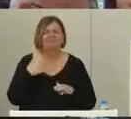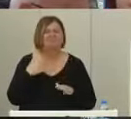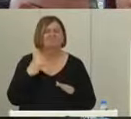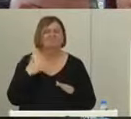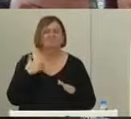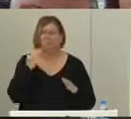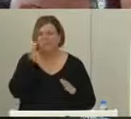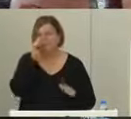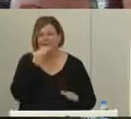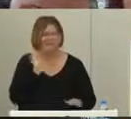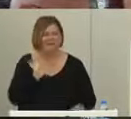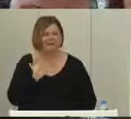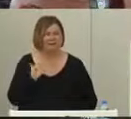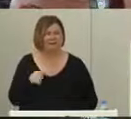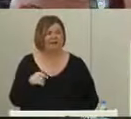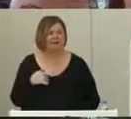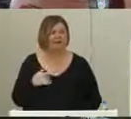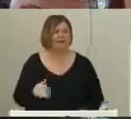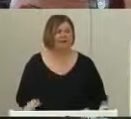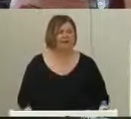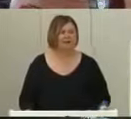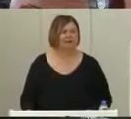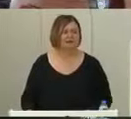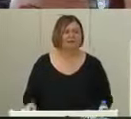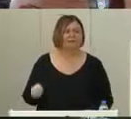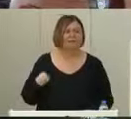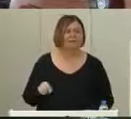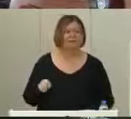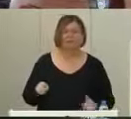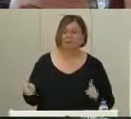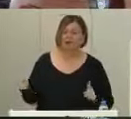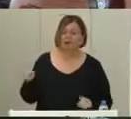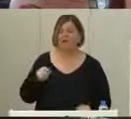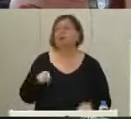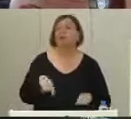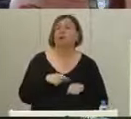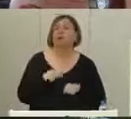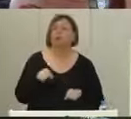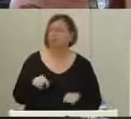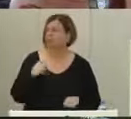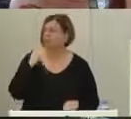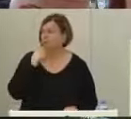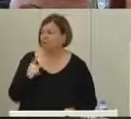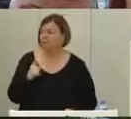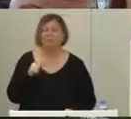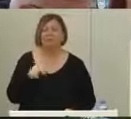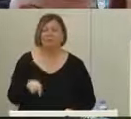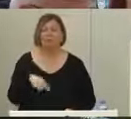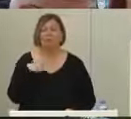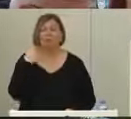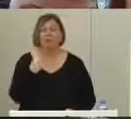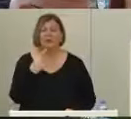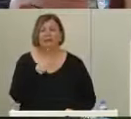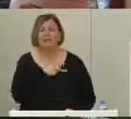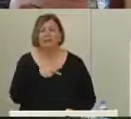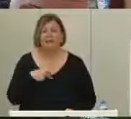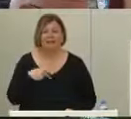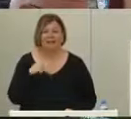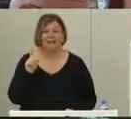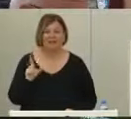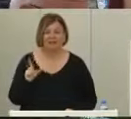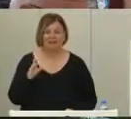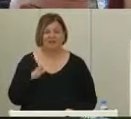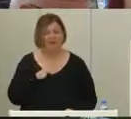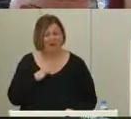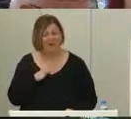etmek hiç kolay değil, hiç rantabl değil. Zaten bugüne kadar gelinen süreç de bunu göstermiş. Dolayısıyla belediyenin ihtiyacı